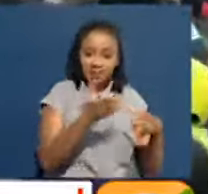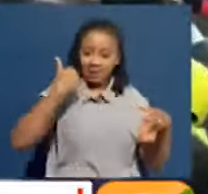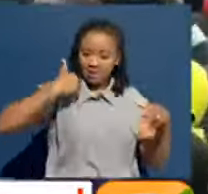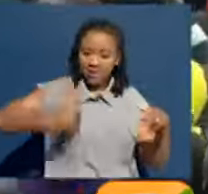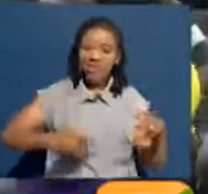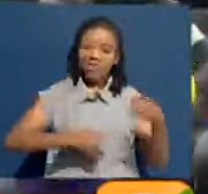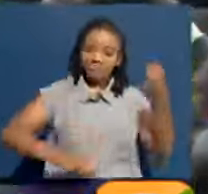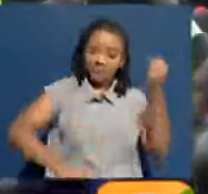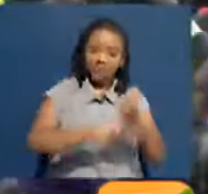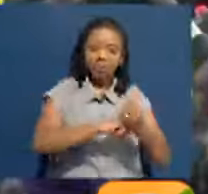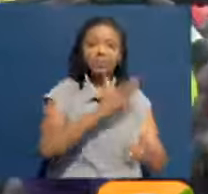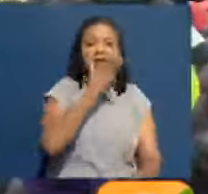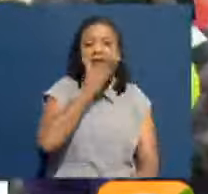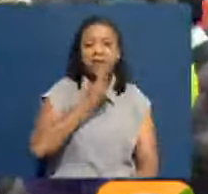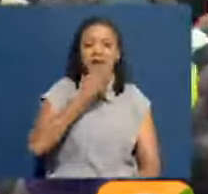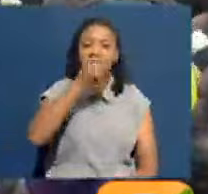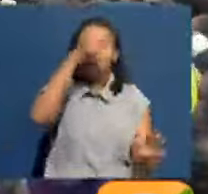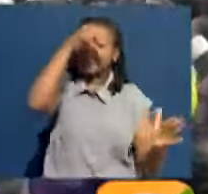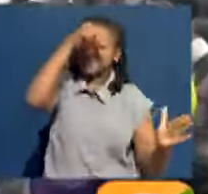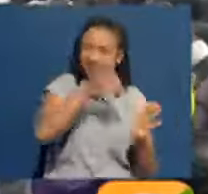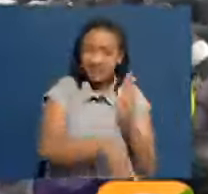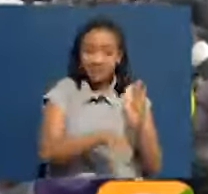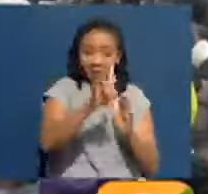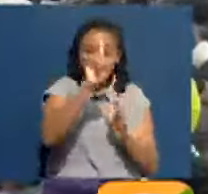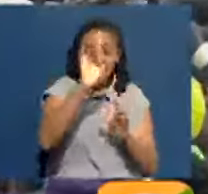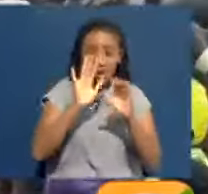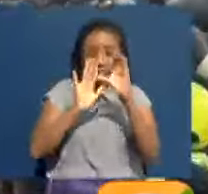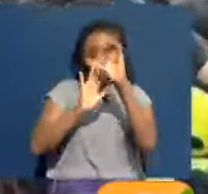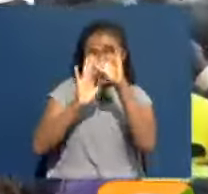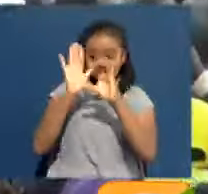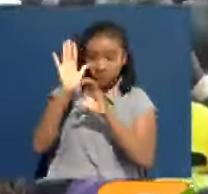wa baba. Lakini katiba imeandika